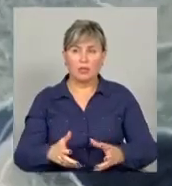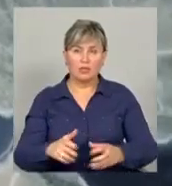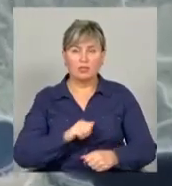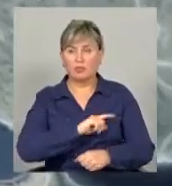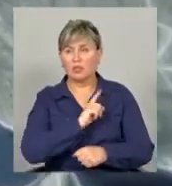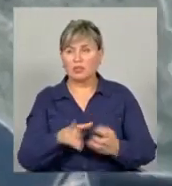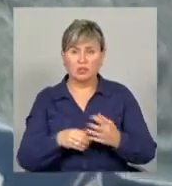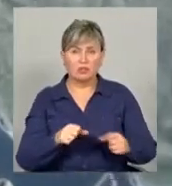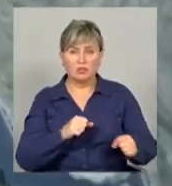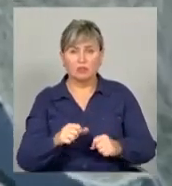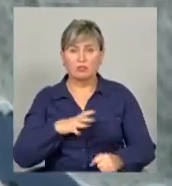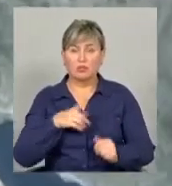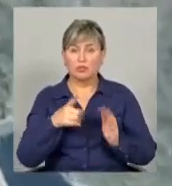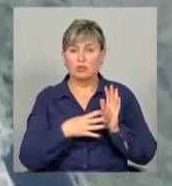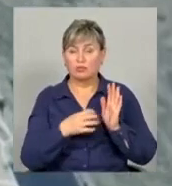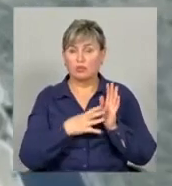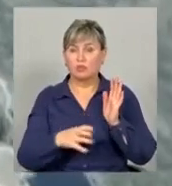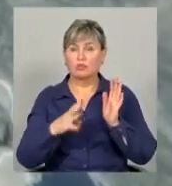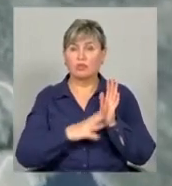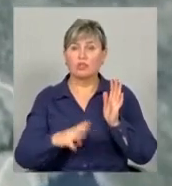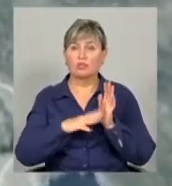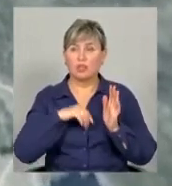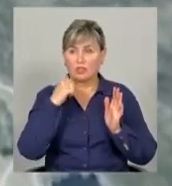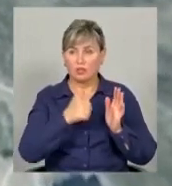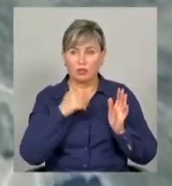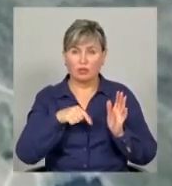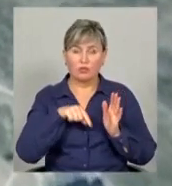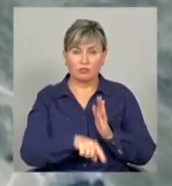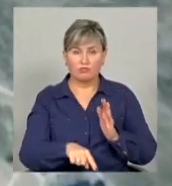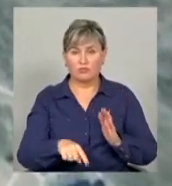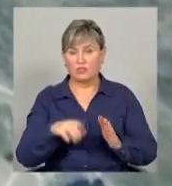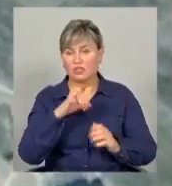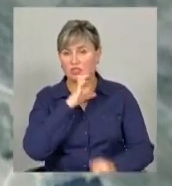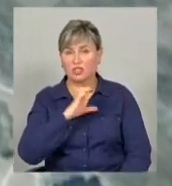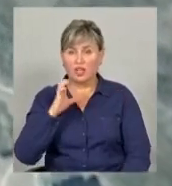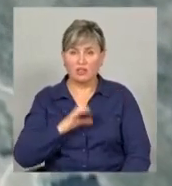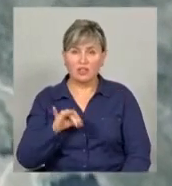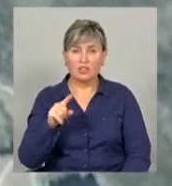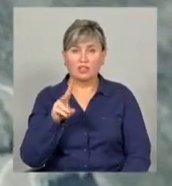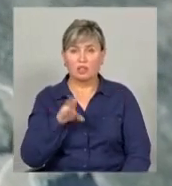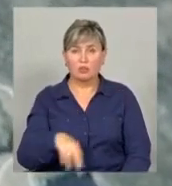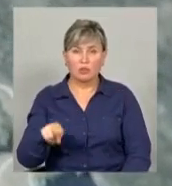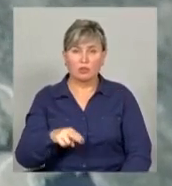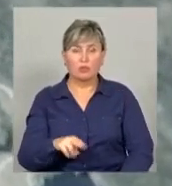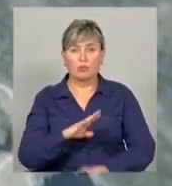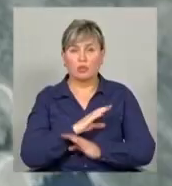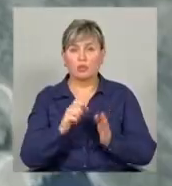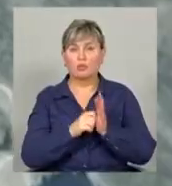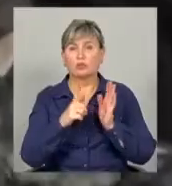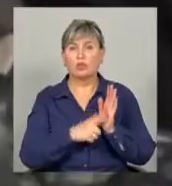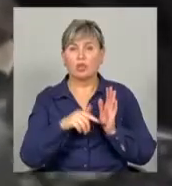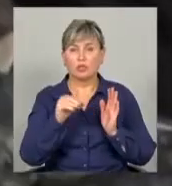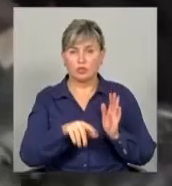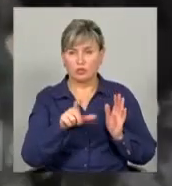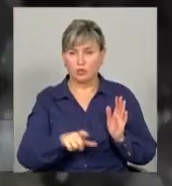сильное землетрясение произошло в 1999 году. В районе Измита на северо-западе страны тогда погибло более 17 тысяч